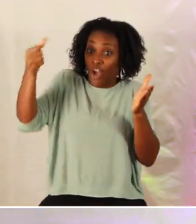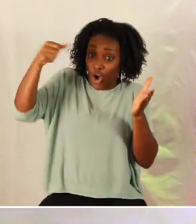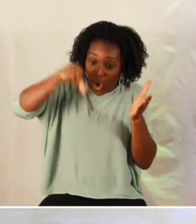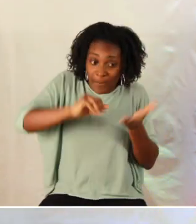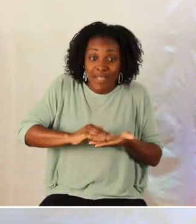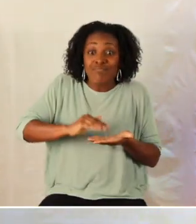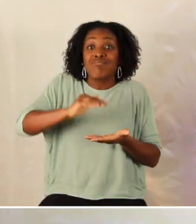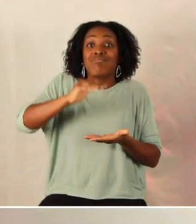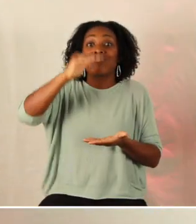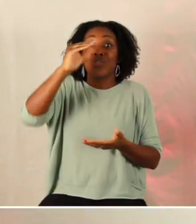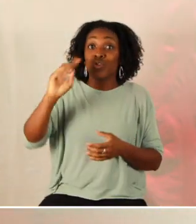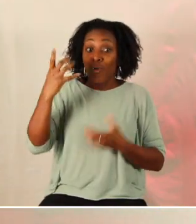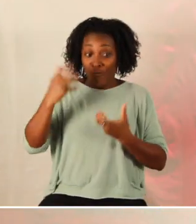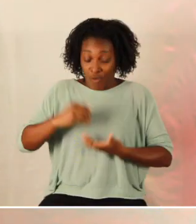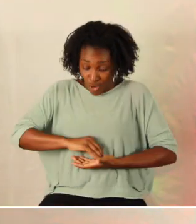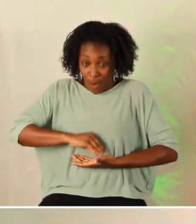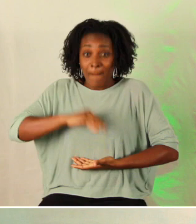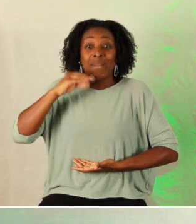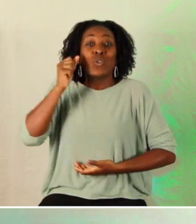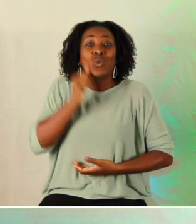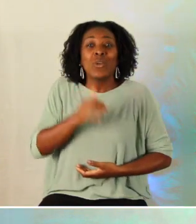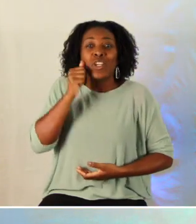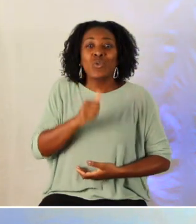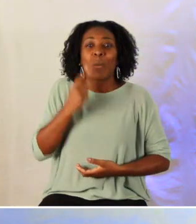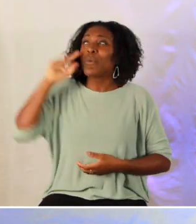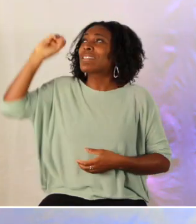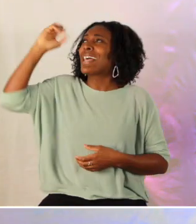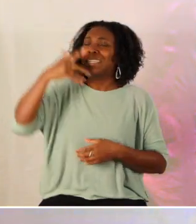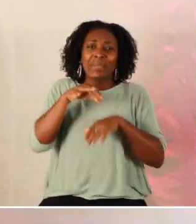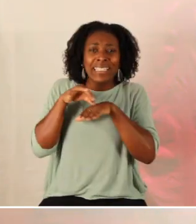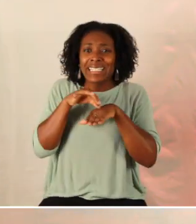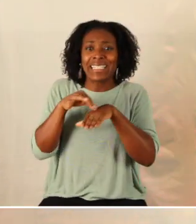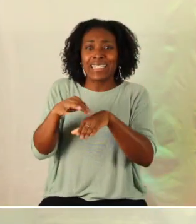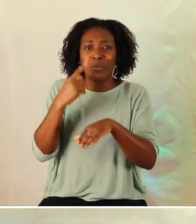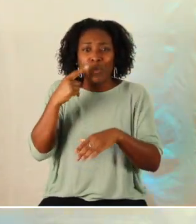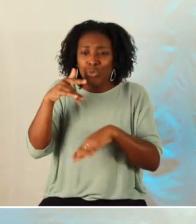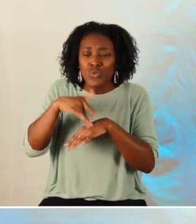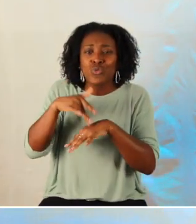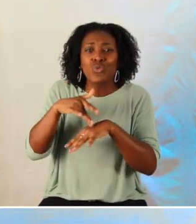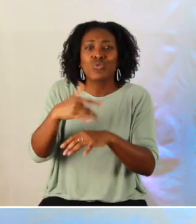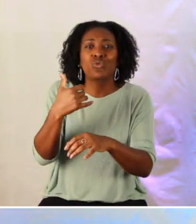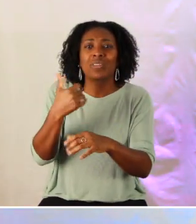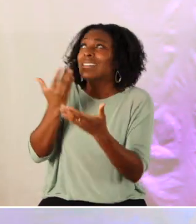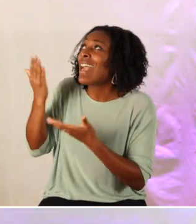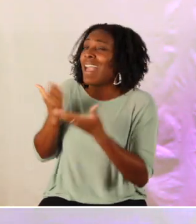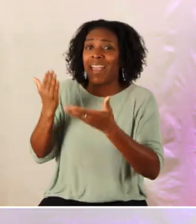remplir chaque jour, afin d'être conduit par le Saint-Esprit et de pouvoir faire les œuvres parfaites préparées